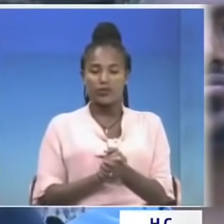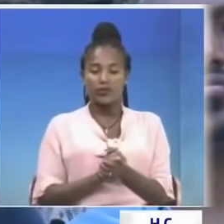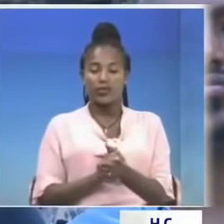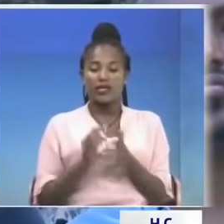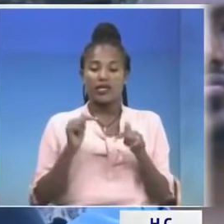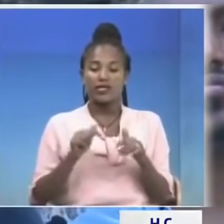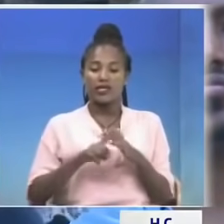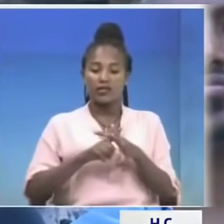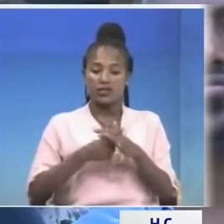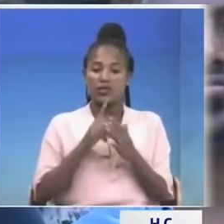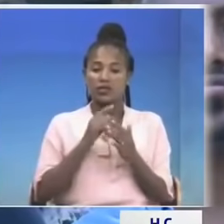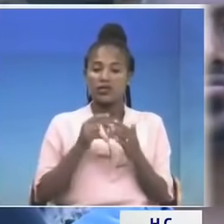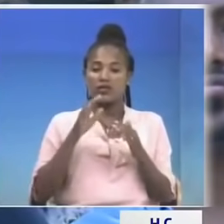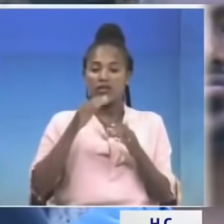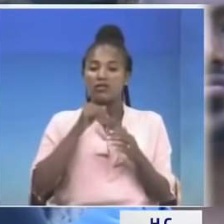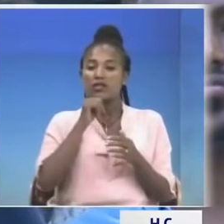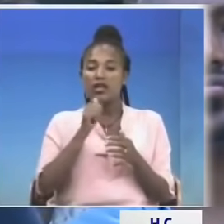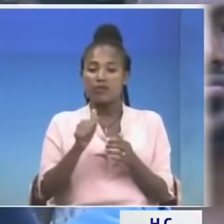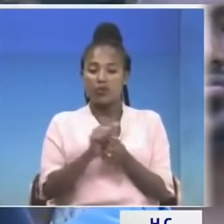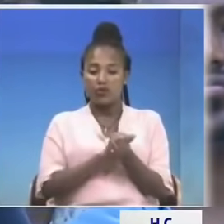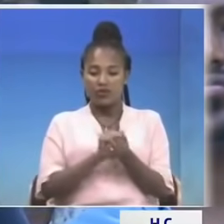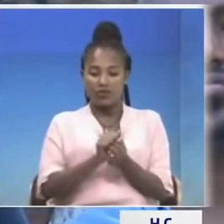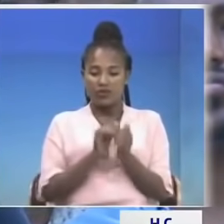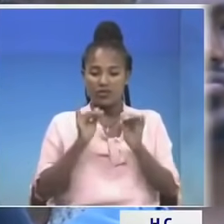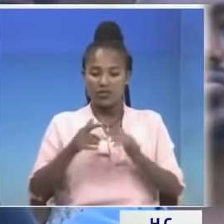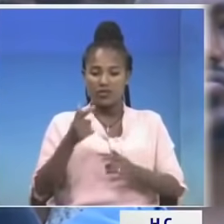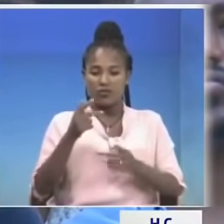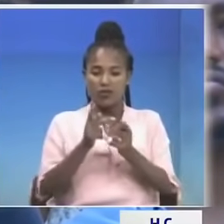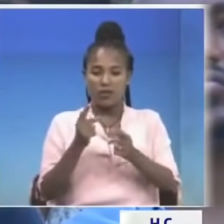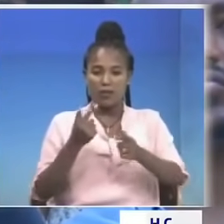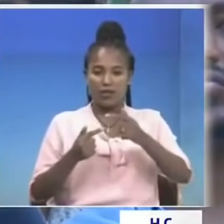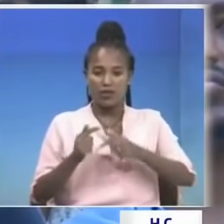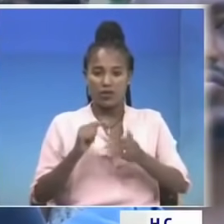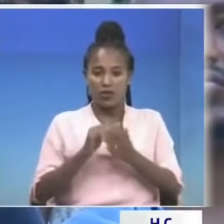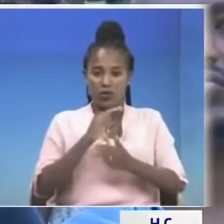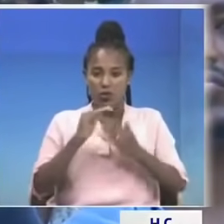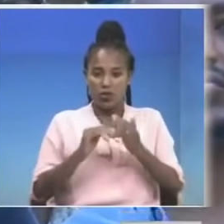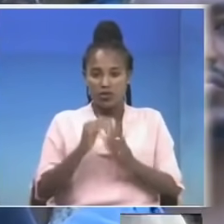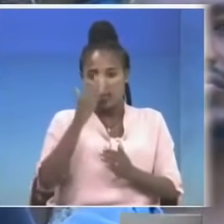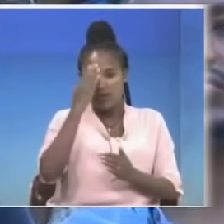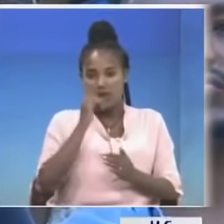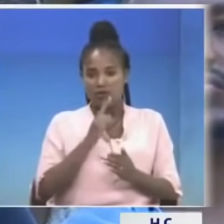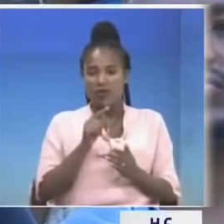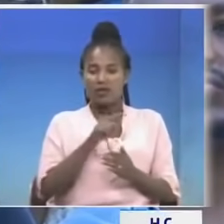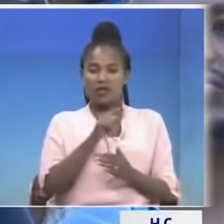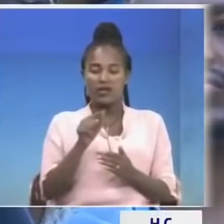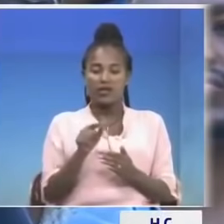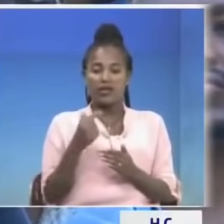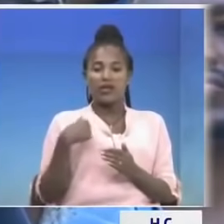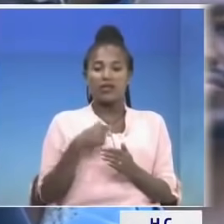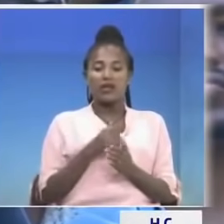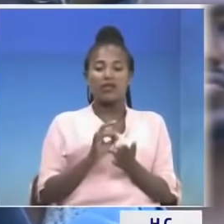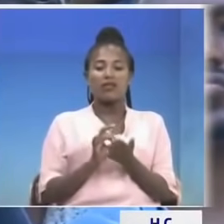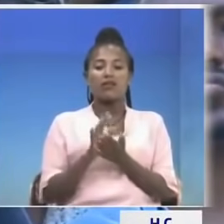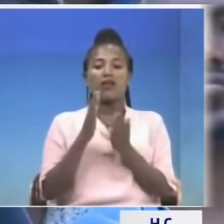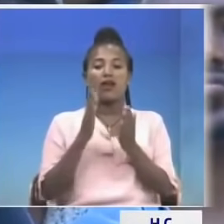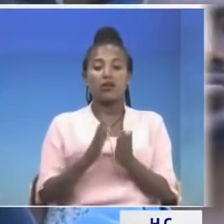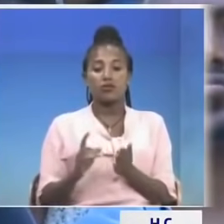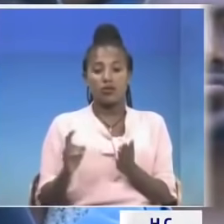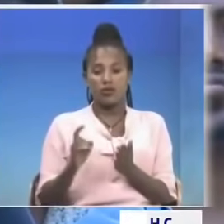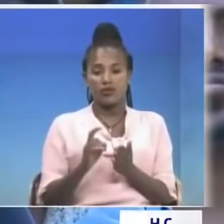ከዛ ተነስታችሁ ነው እንዳልነበረ ሆኖ እዚህ ቦታ የመጣችሁት። ይህን ሁሉ ስለምናውቅ ነው እንግዲህ ከእናንተ እኛ ተፈናቃዮች